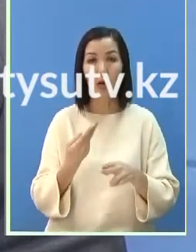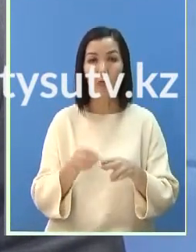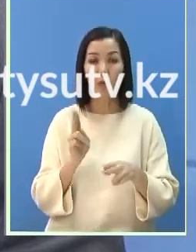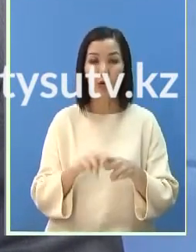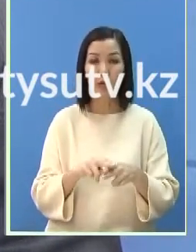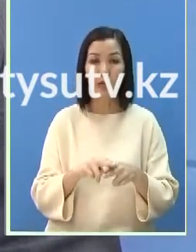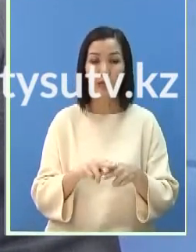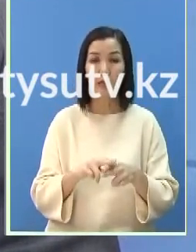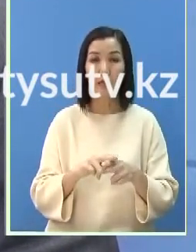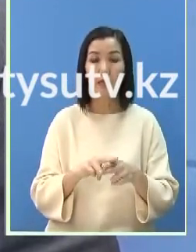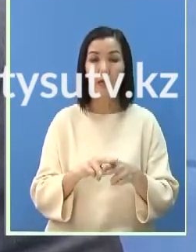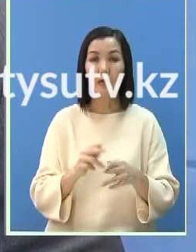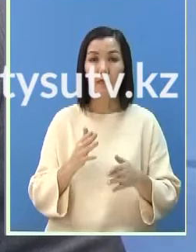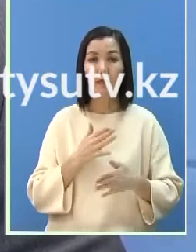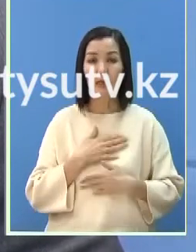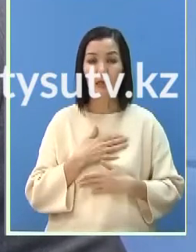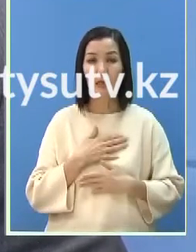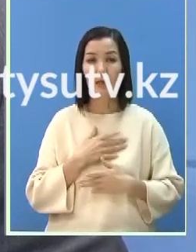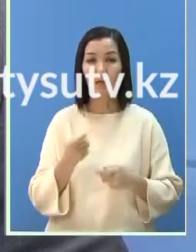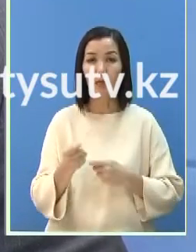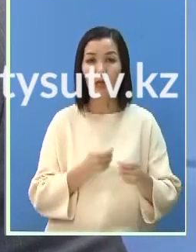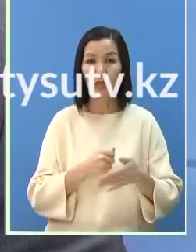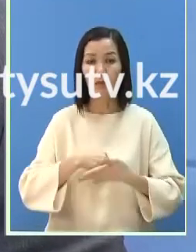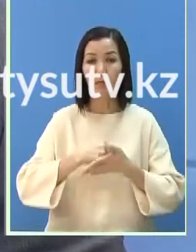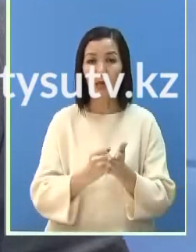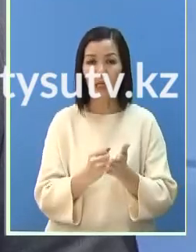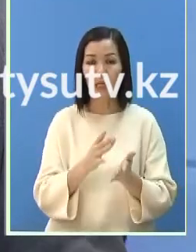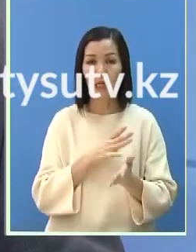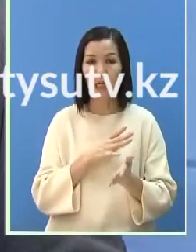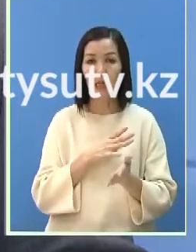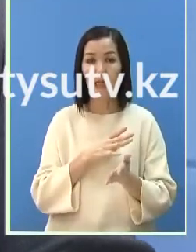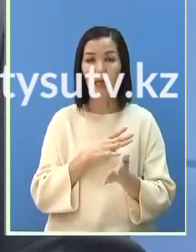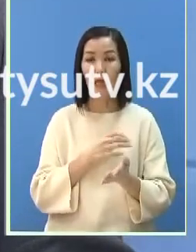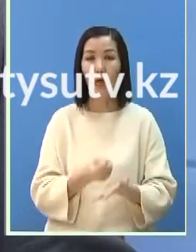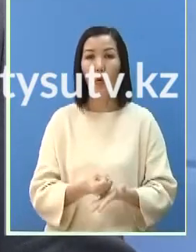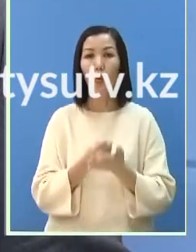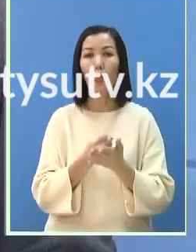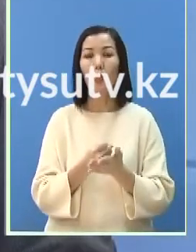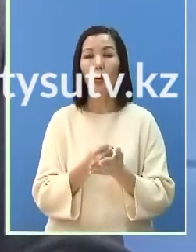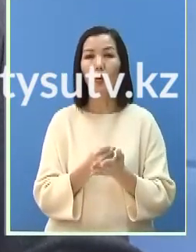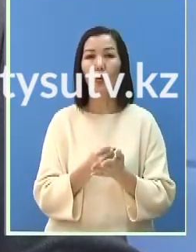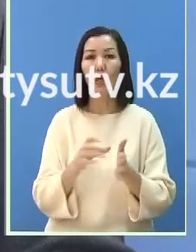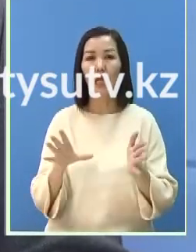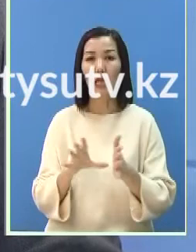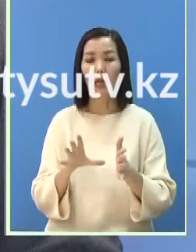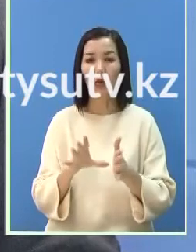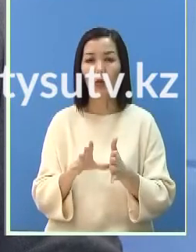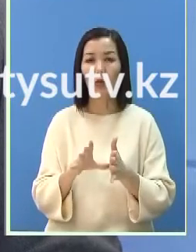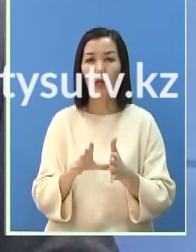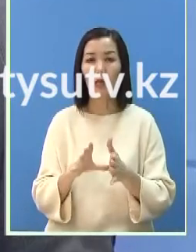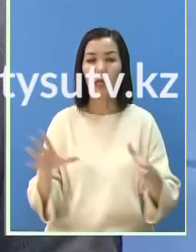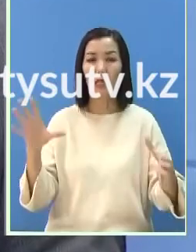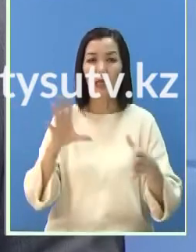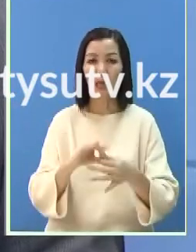біздің басқарманың басшысы мен комиссия мүшелері бекітіледі. Ол кісілерді де жаңағы қолдау электронды порталына тіркейміз. Ол